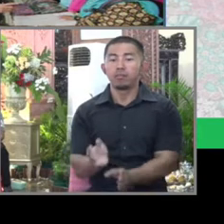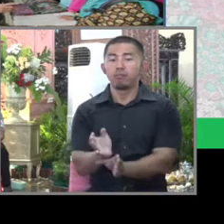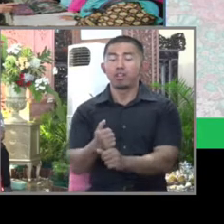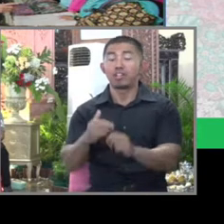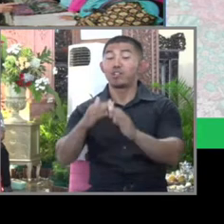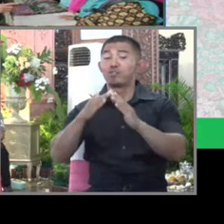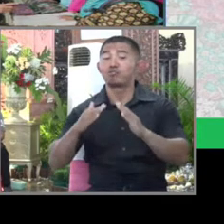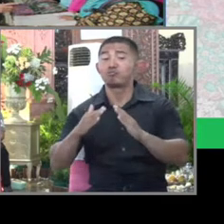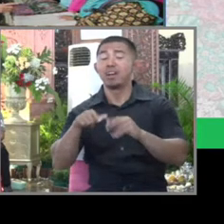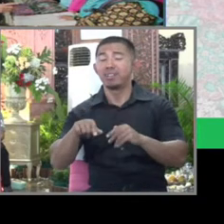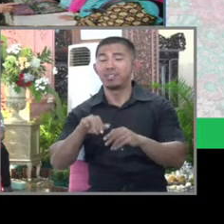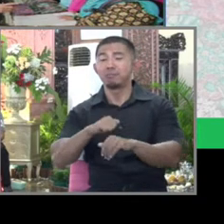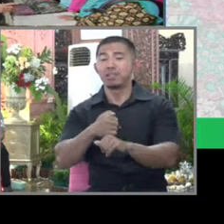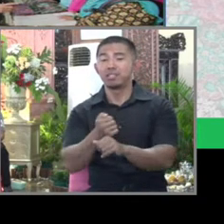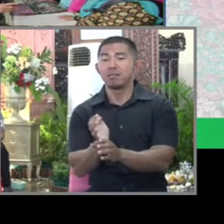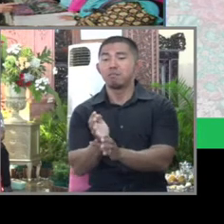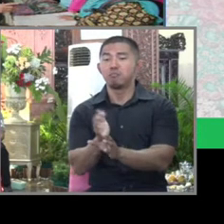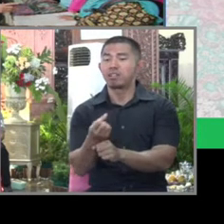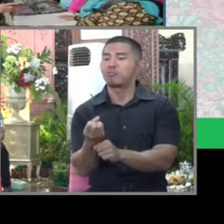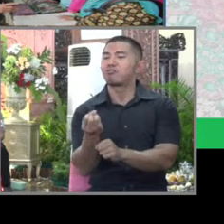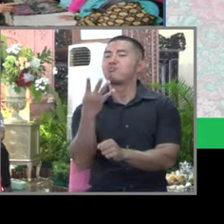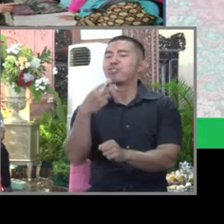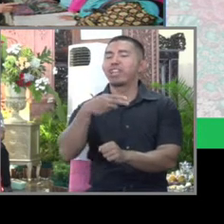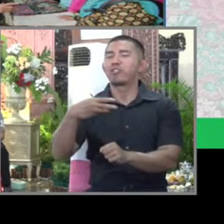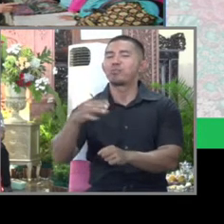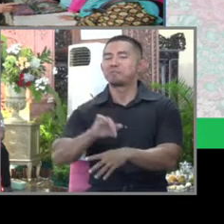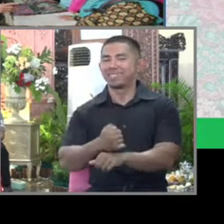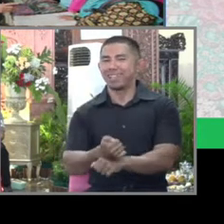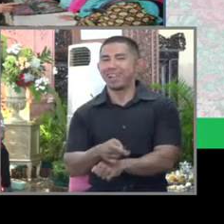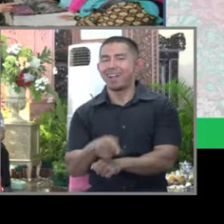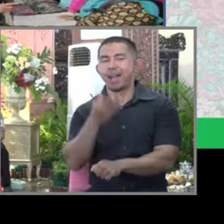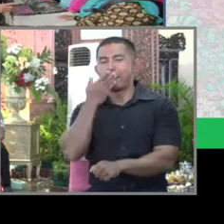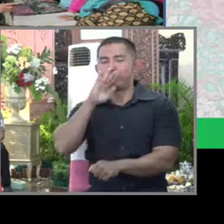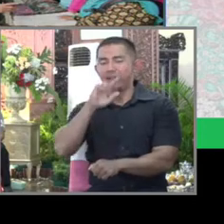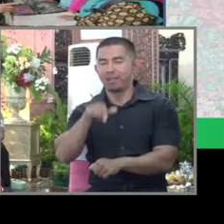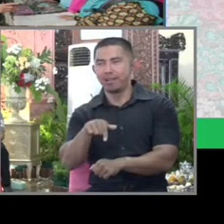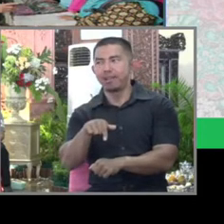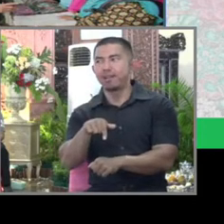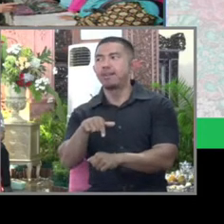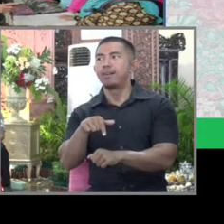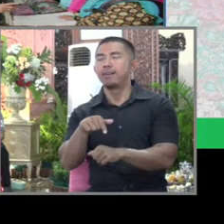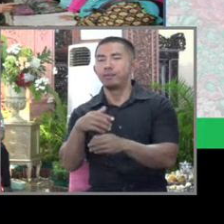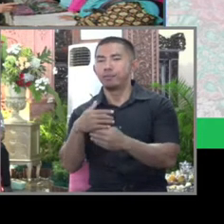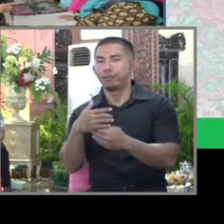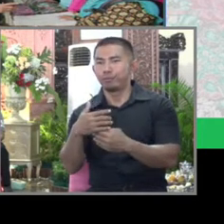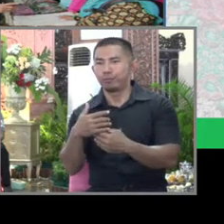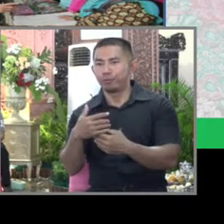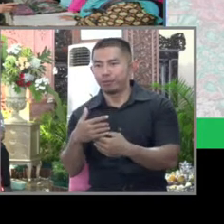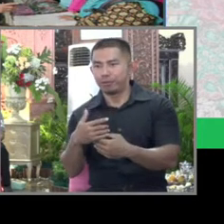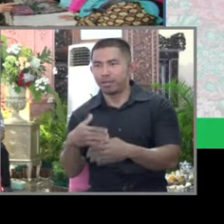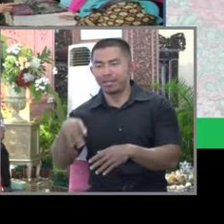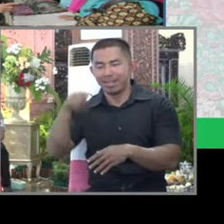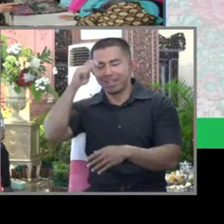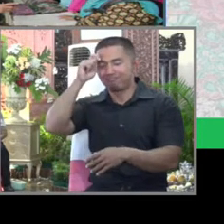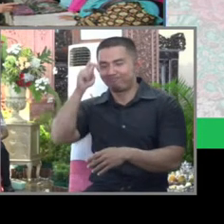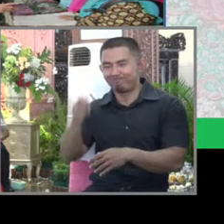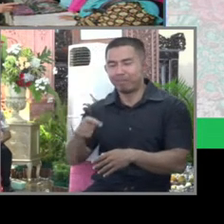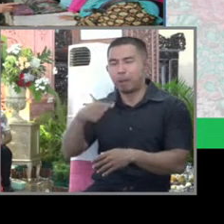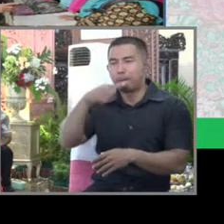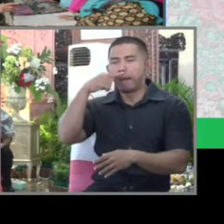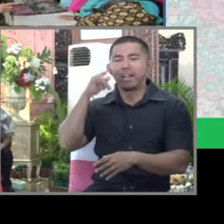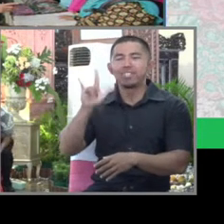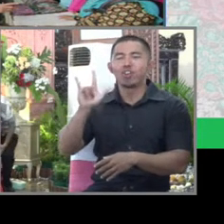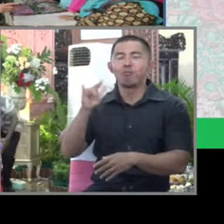bisa mempengaruhi terhadap pertumbuhan ekonomi Alhamdulillah Ini juga jadi apresiasi Pak Presiden kemarin